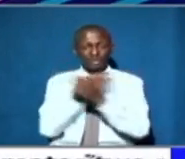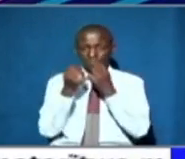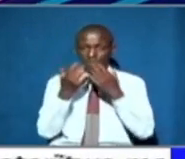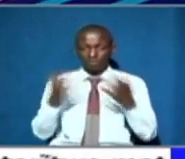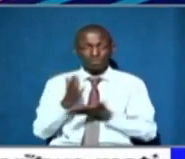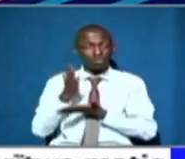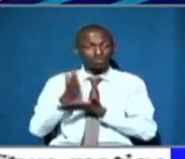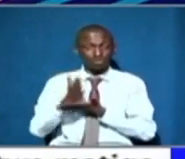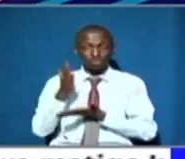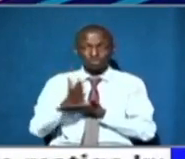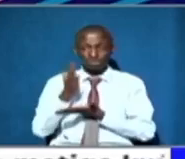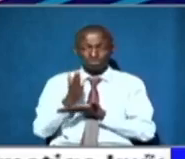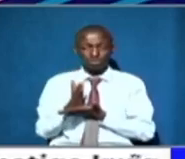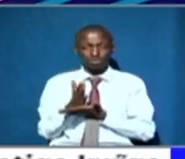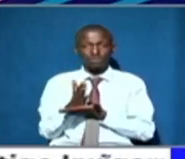gukwirama